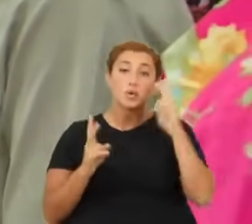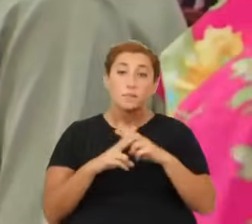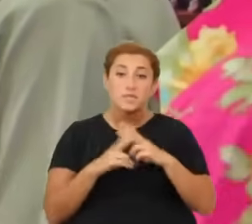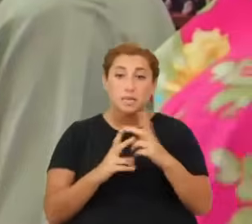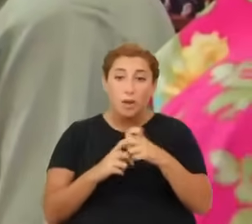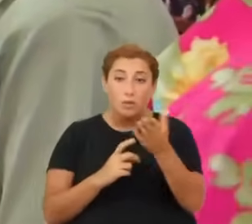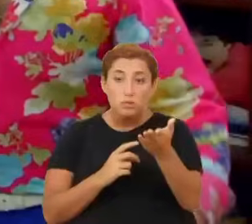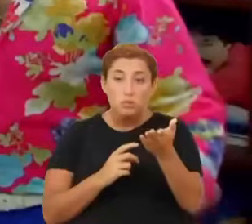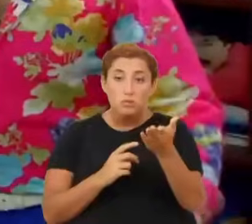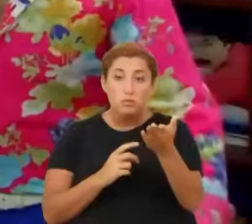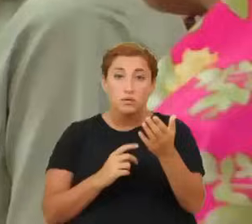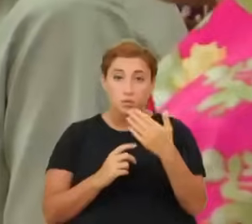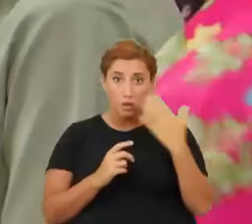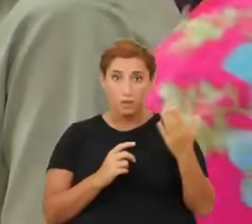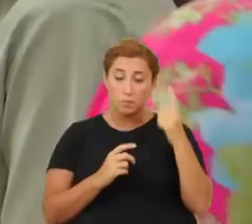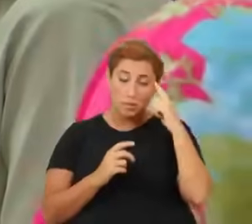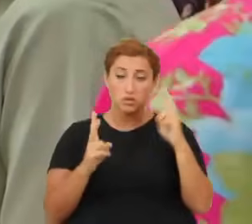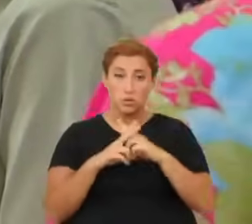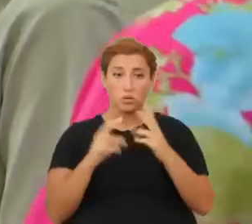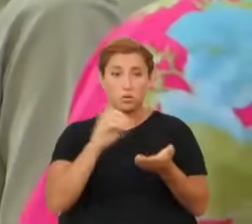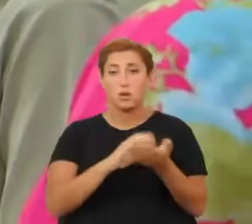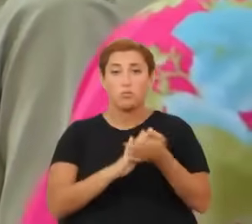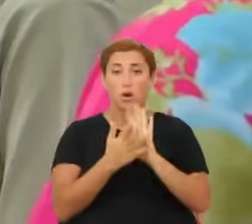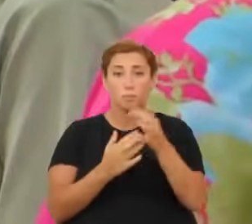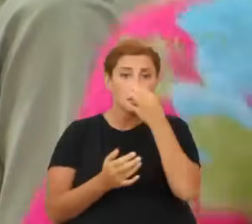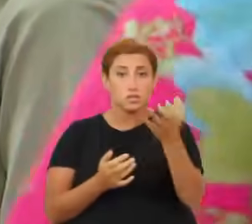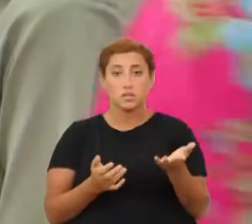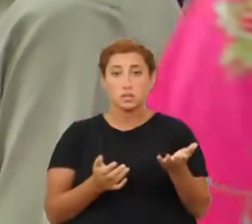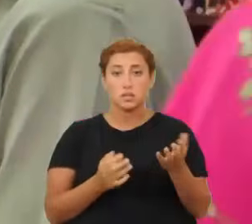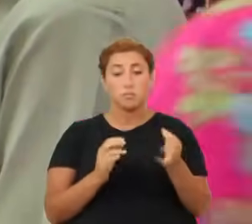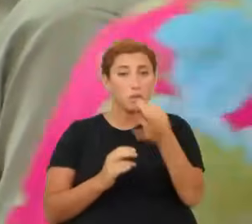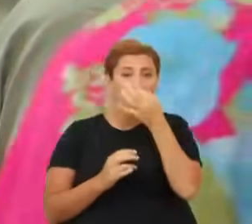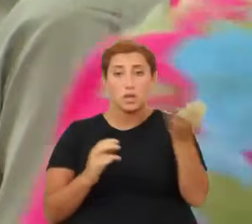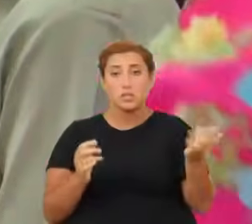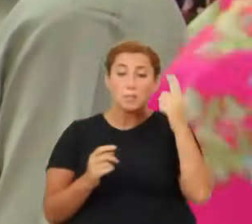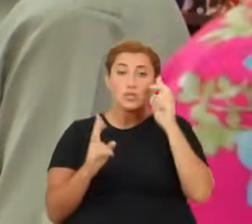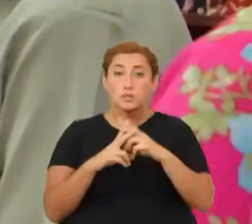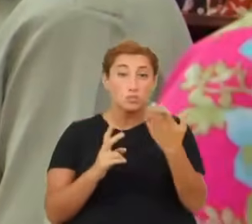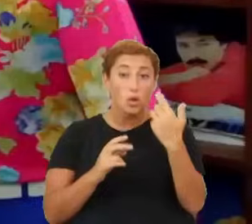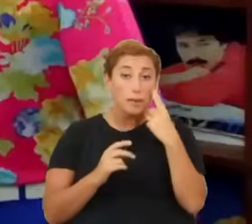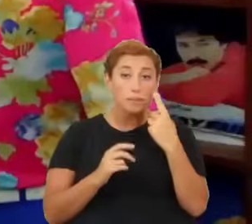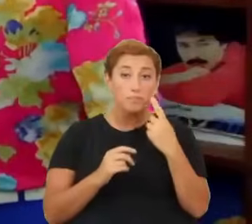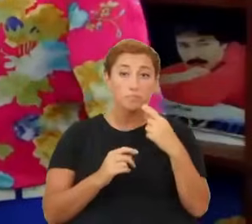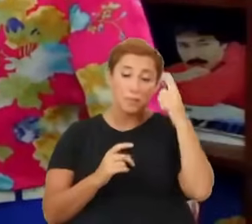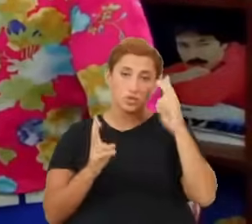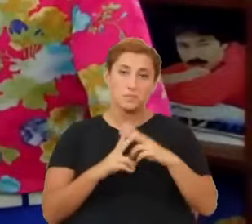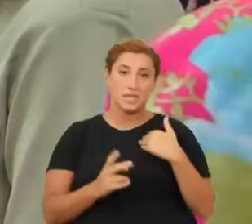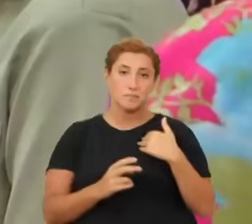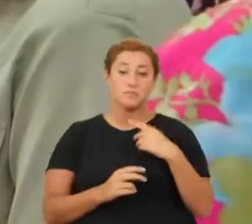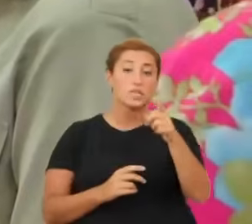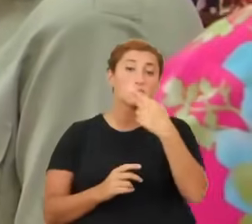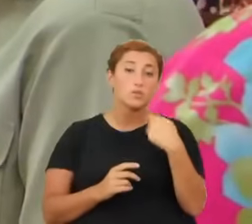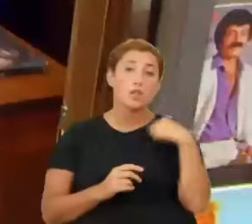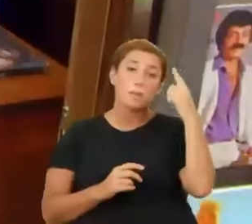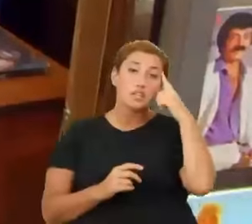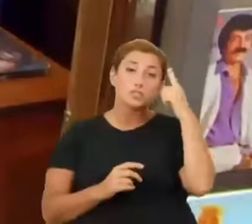Başkomiserim. Ergun. Söyleyelim mi şimdi? Başına baş koyacaksın. Bu kadar basit ya. Bu kadar basit ya. Başkomiserim. Söyle bakayım Ergun. Başkomiserim. Evet sen de